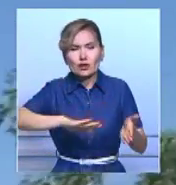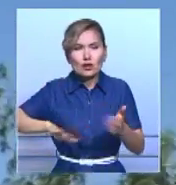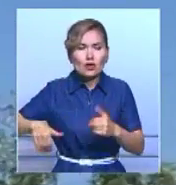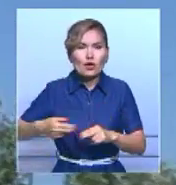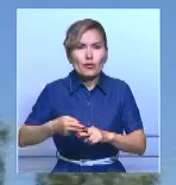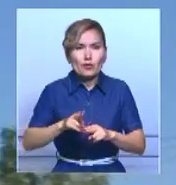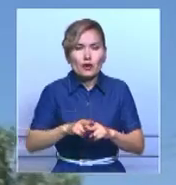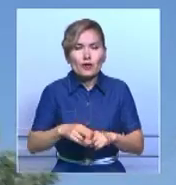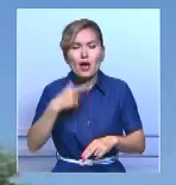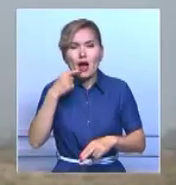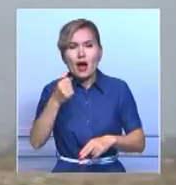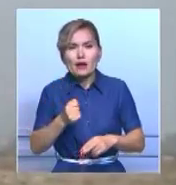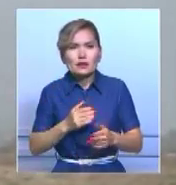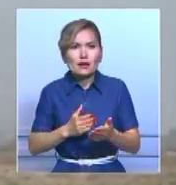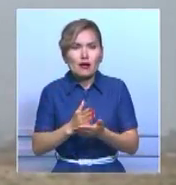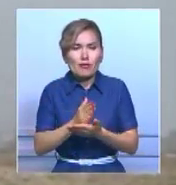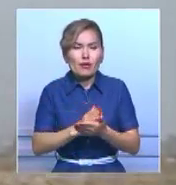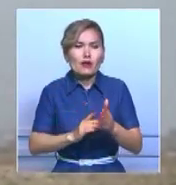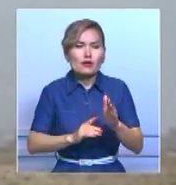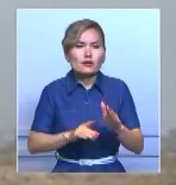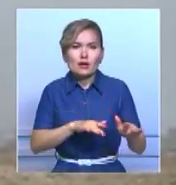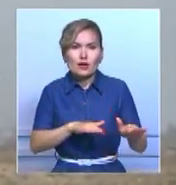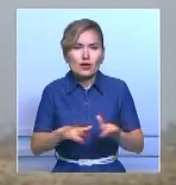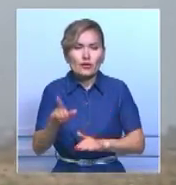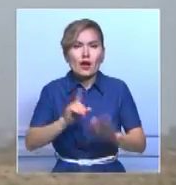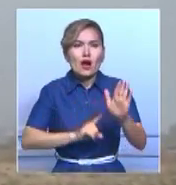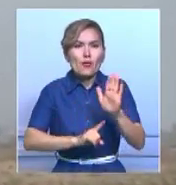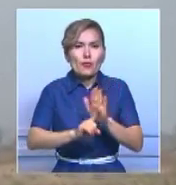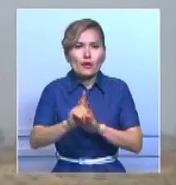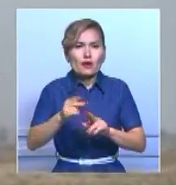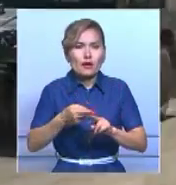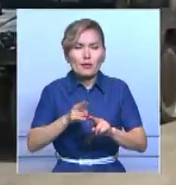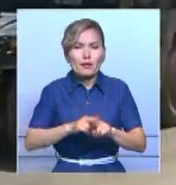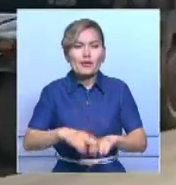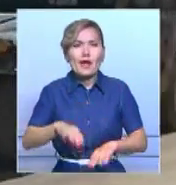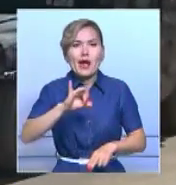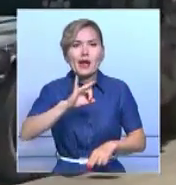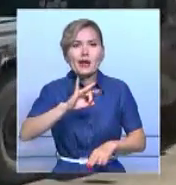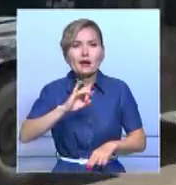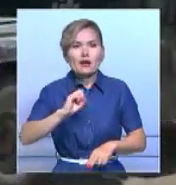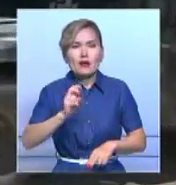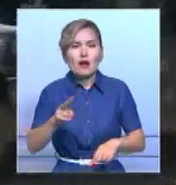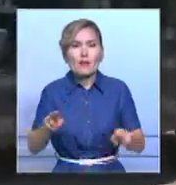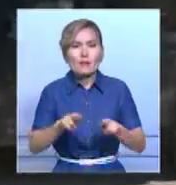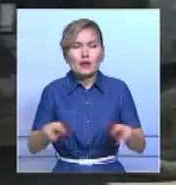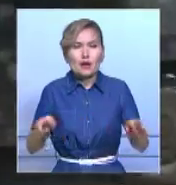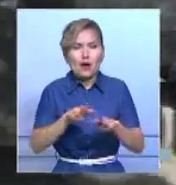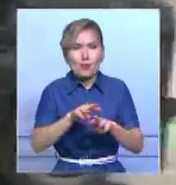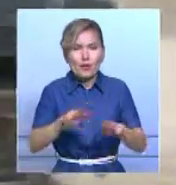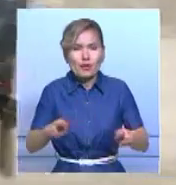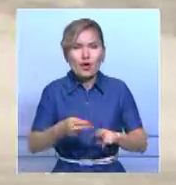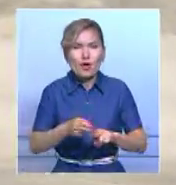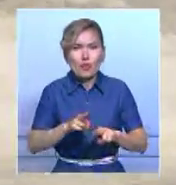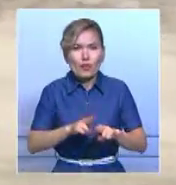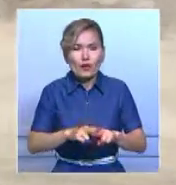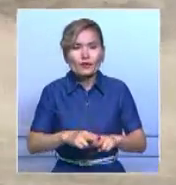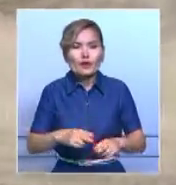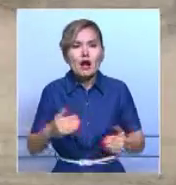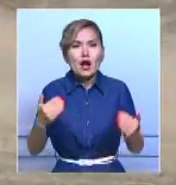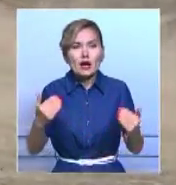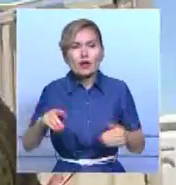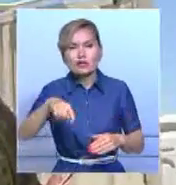мамырда мұнда әскери операция басталған. Өткен аптаның аяғында Ирак премьер-министрі шаһардың содырлардан азат етілгенін жария